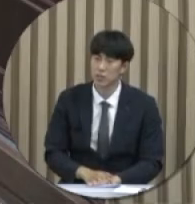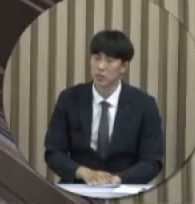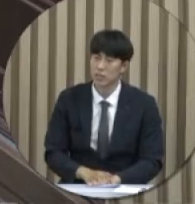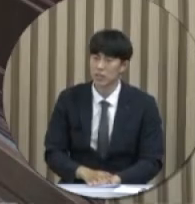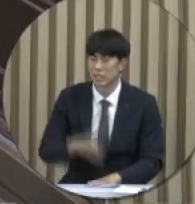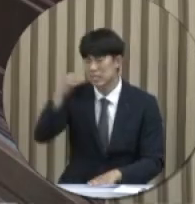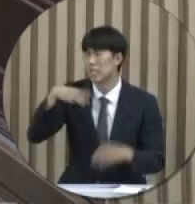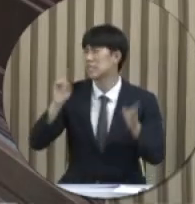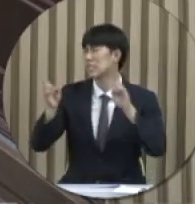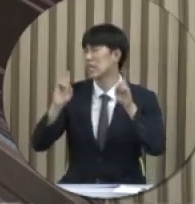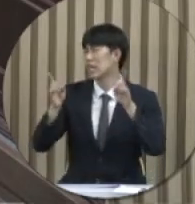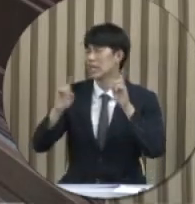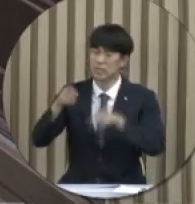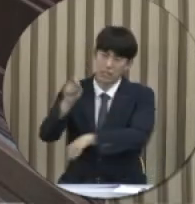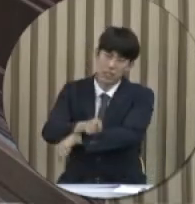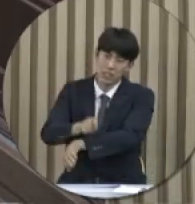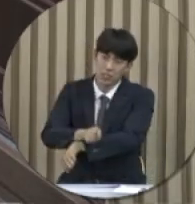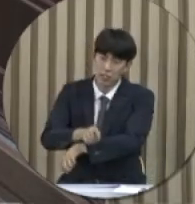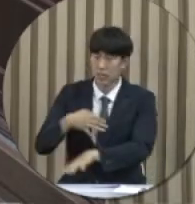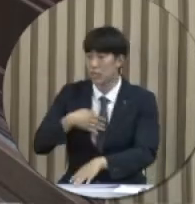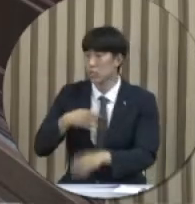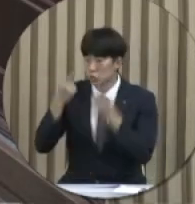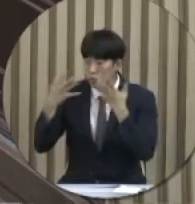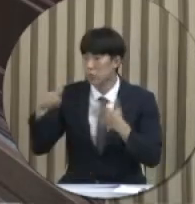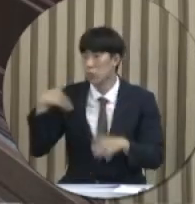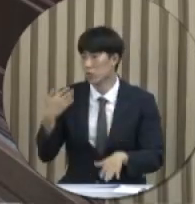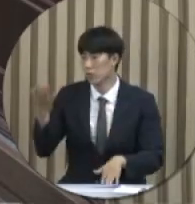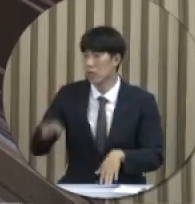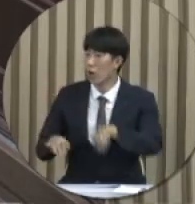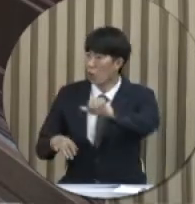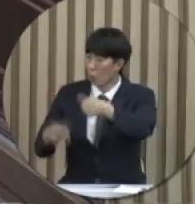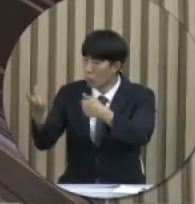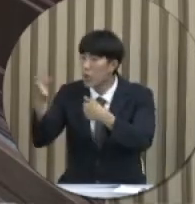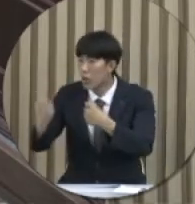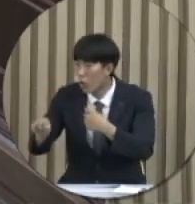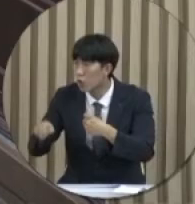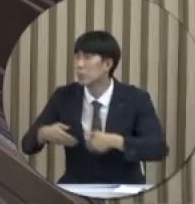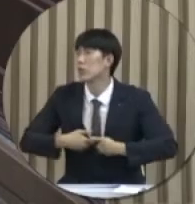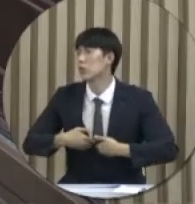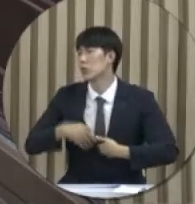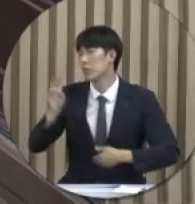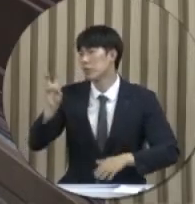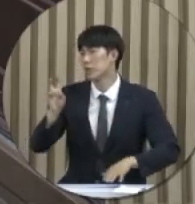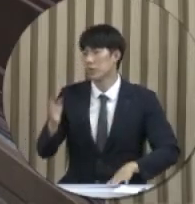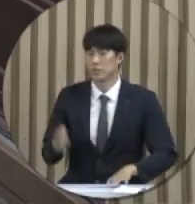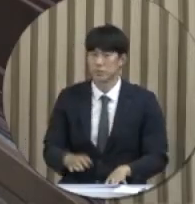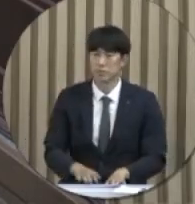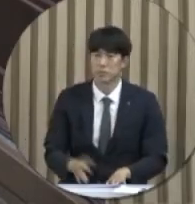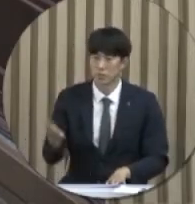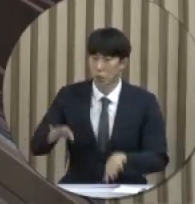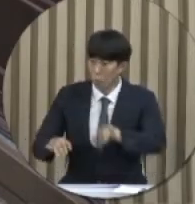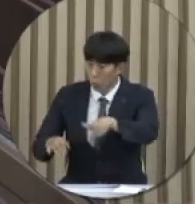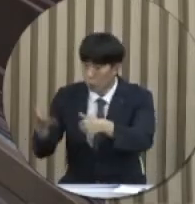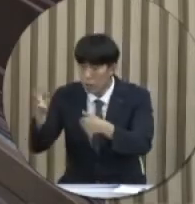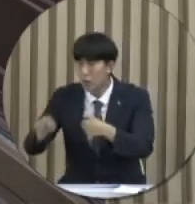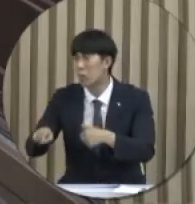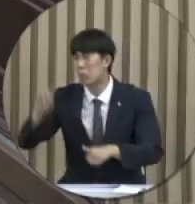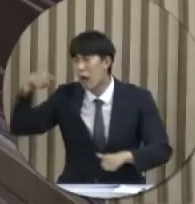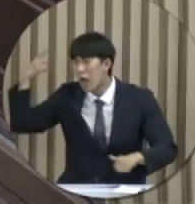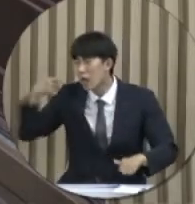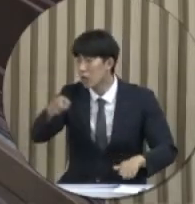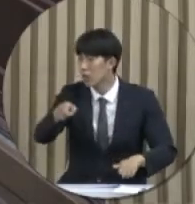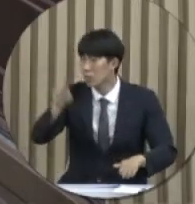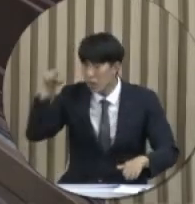장난치듯이 행정하고, 우리가 제가 정확한 금액은 모르겠는데 한 500억 가량 된 걸로 알고 있어요. 그렇지만 야, 500억 대고 그걸 미쳤다고